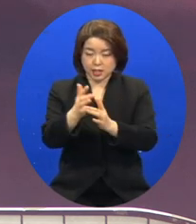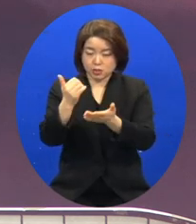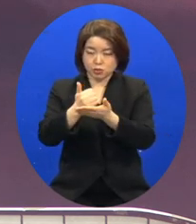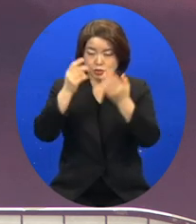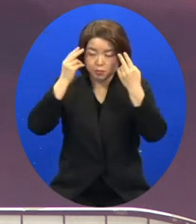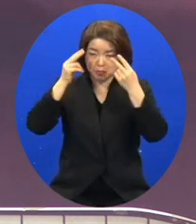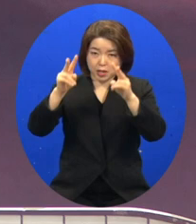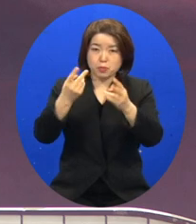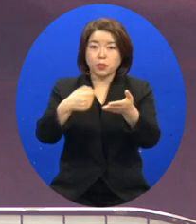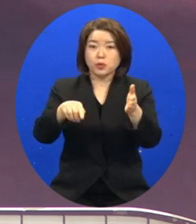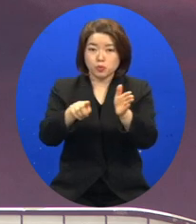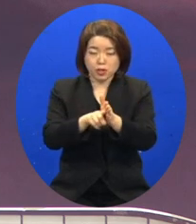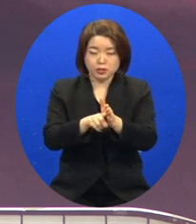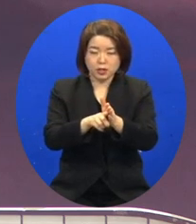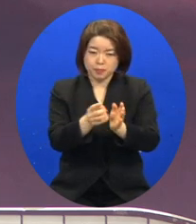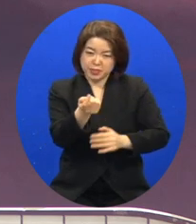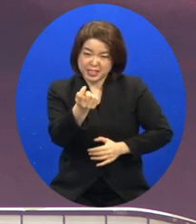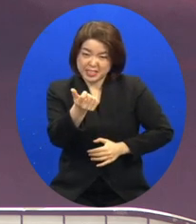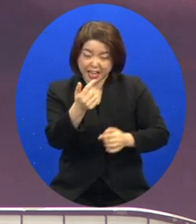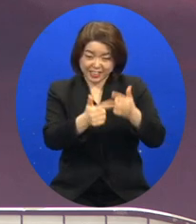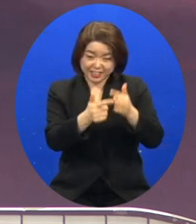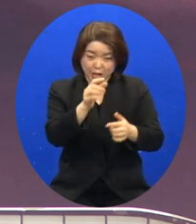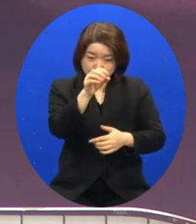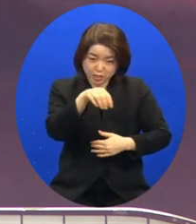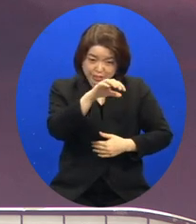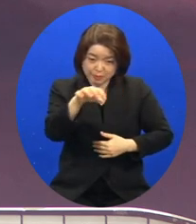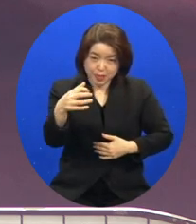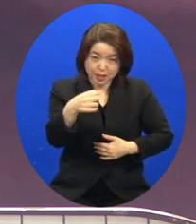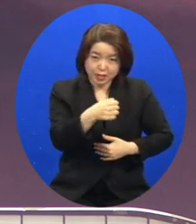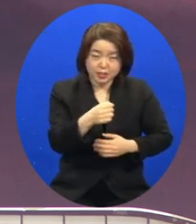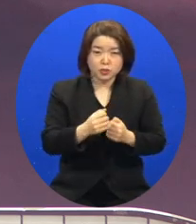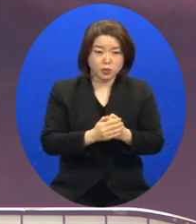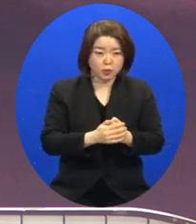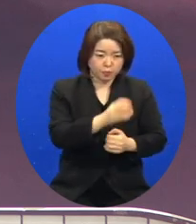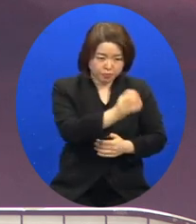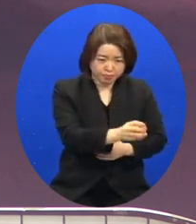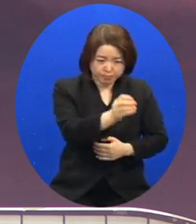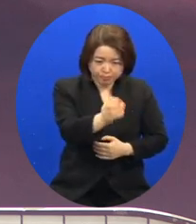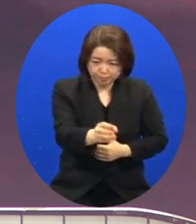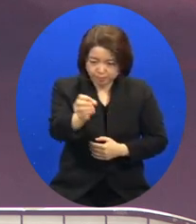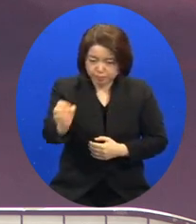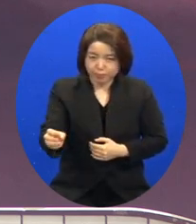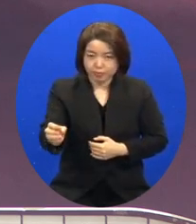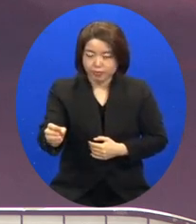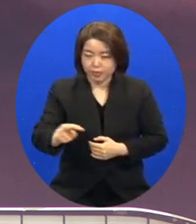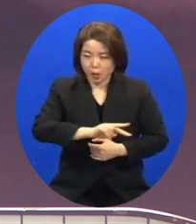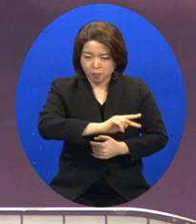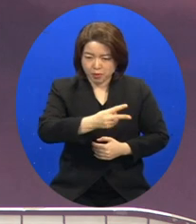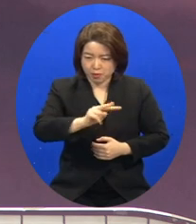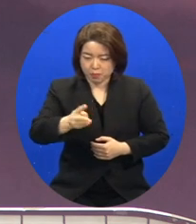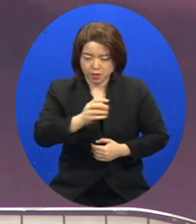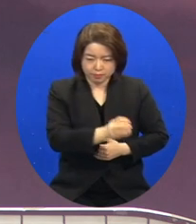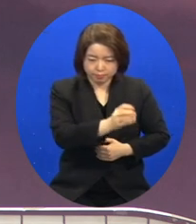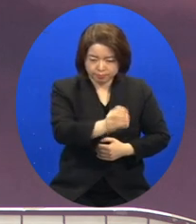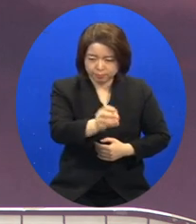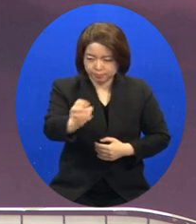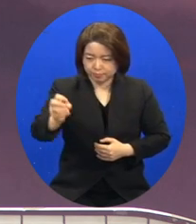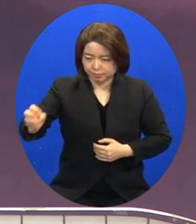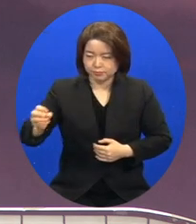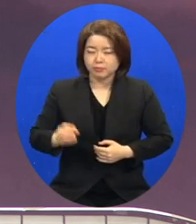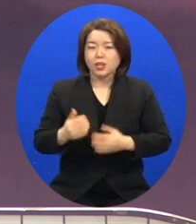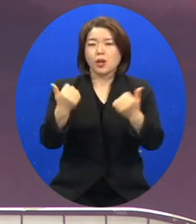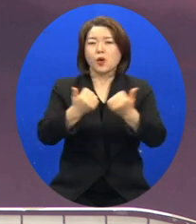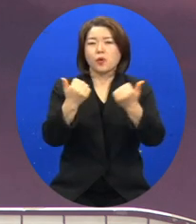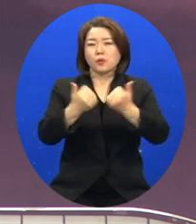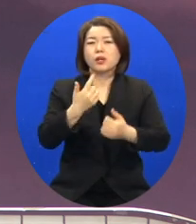조금만 나무 십자가를 가지고 회 하는 동안에 계속 옆에 있는 장 노인들에게 장르들이 계속 십자가를 돌리면서 회의를